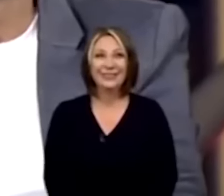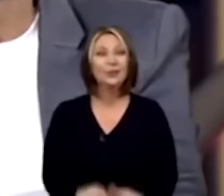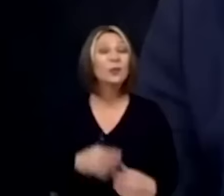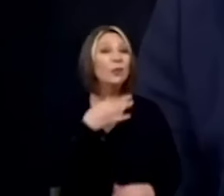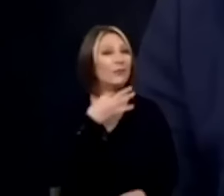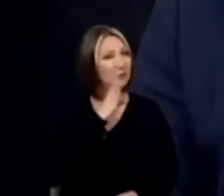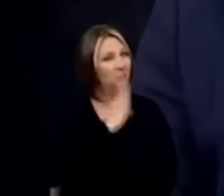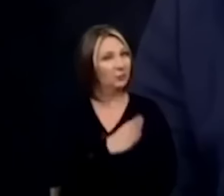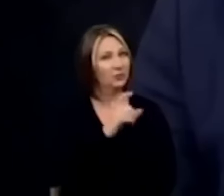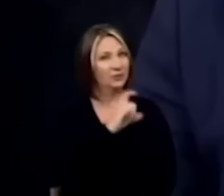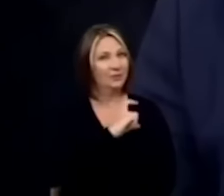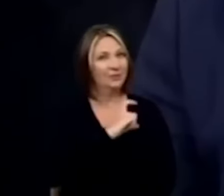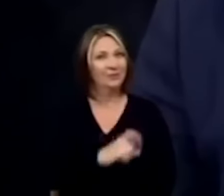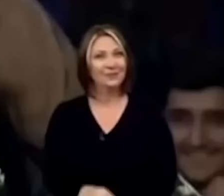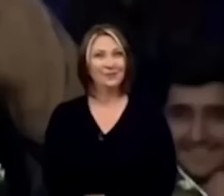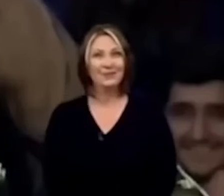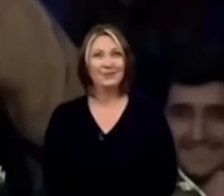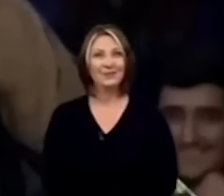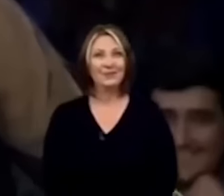Lütfen dürüst cevap verin.